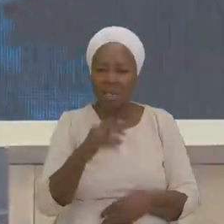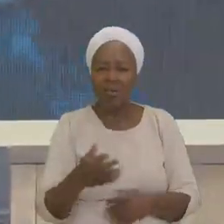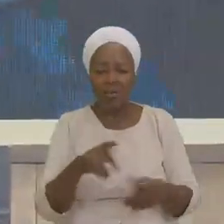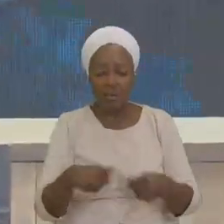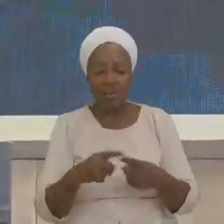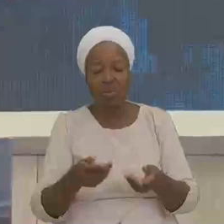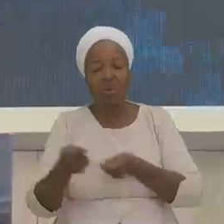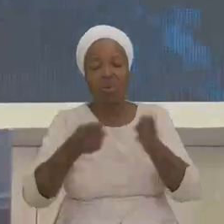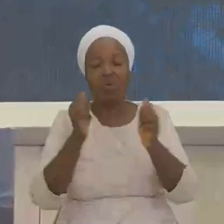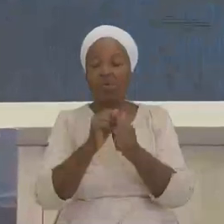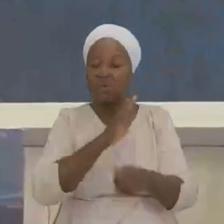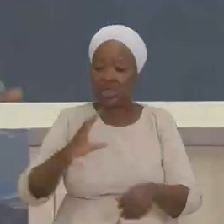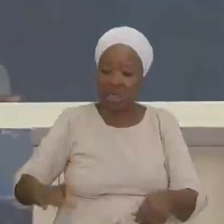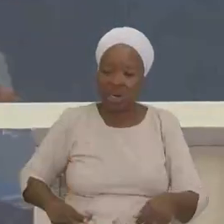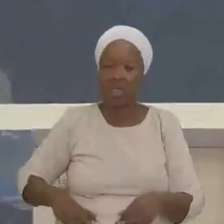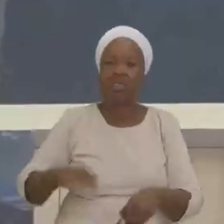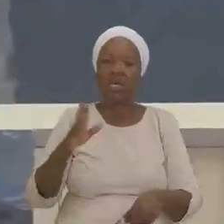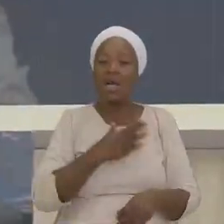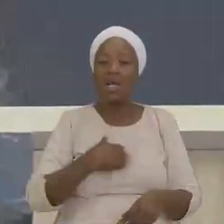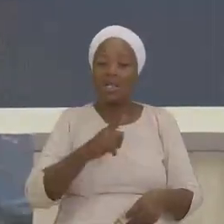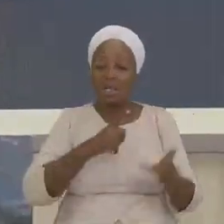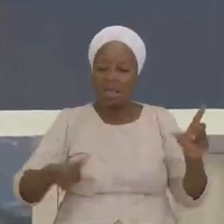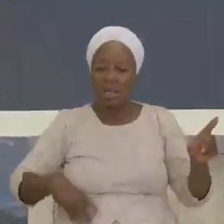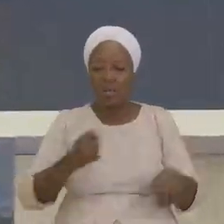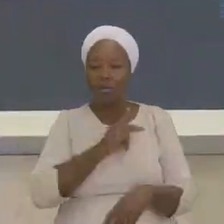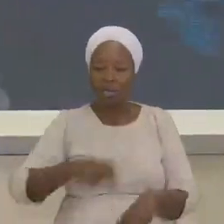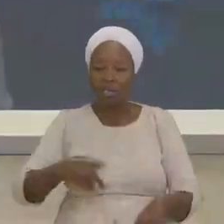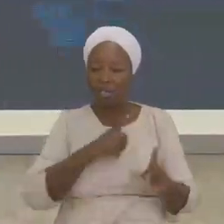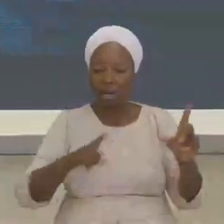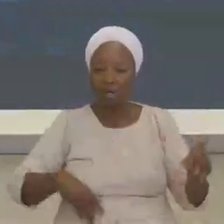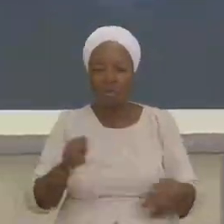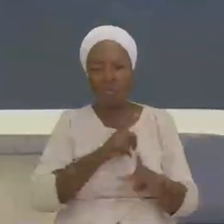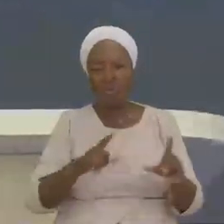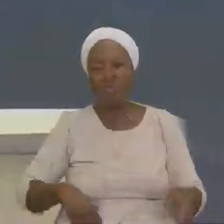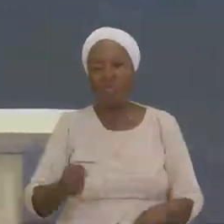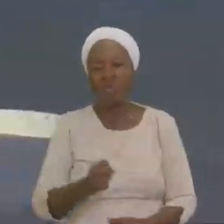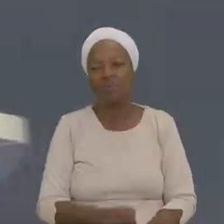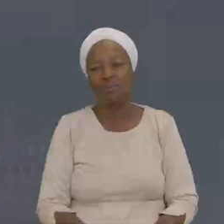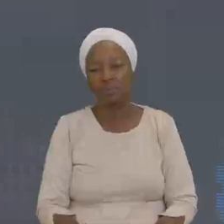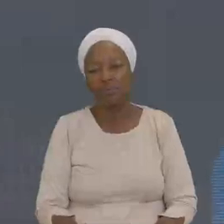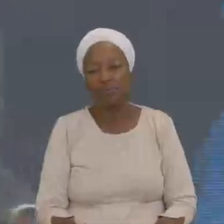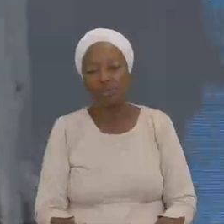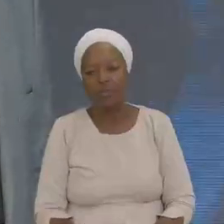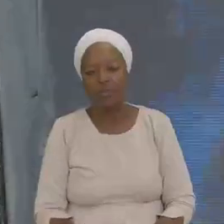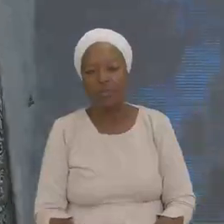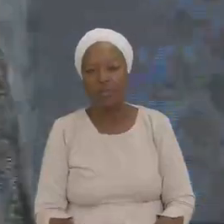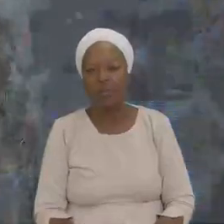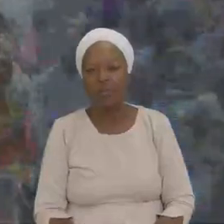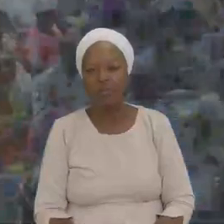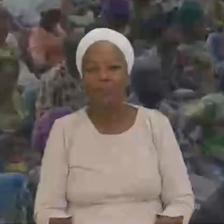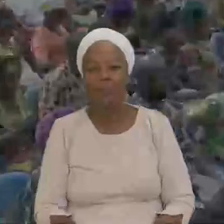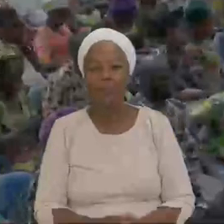cœur. Maintenant, ils ne régneront pas avec Christ comme le roi des rois, le Seigneur des seigneurs.